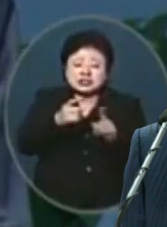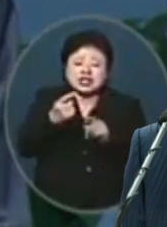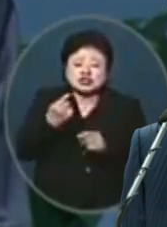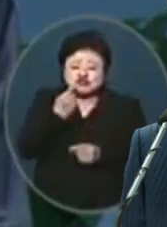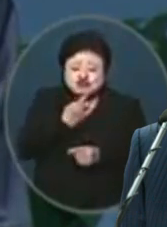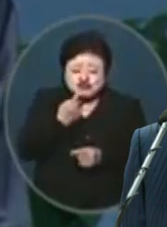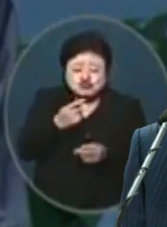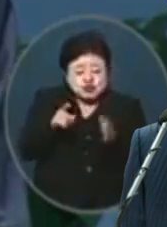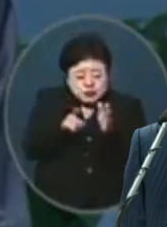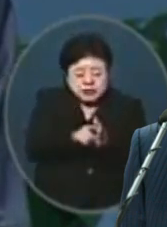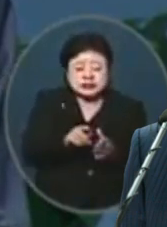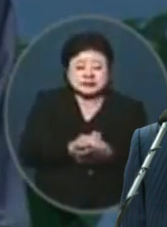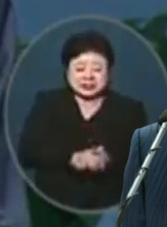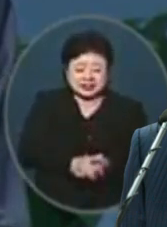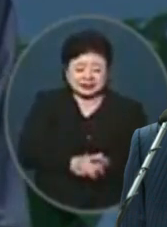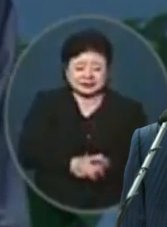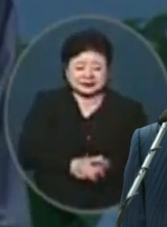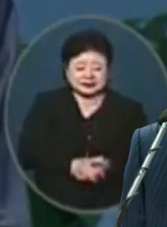것을 믿었습니다.